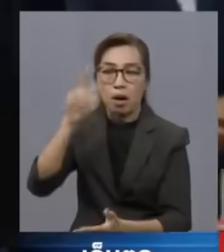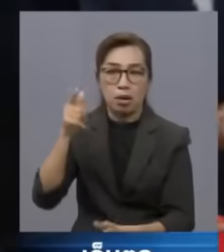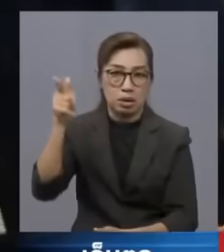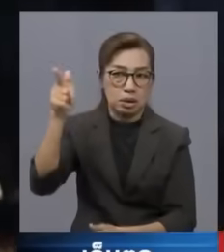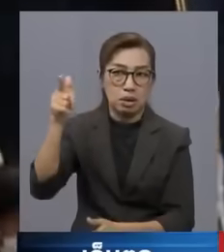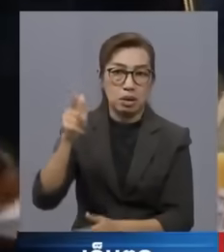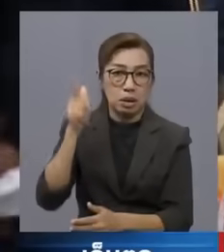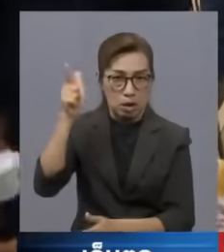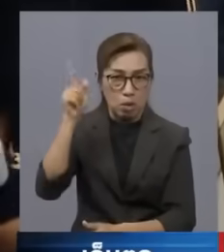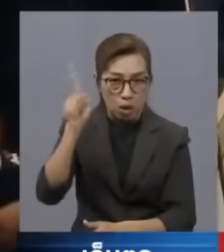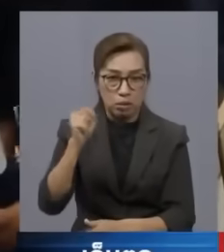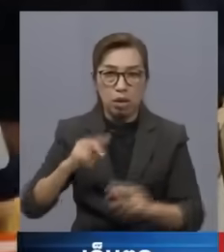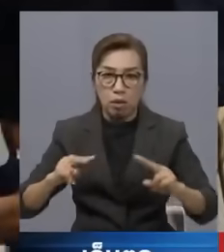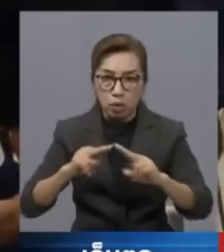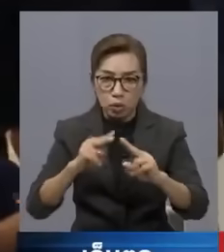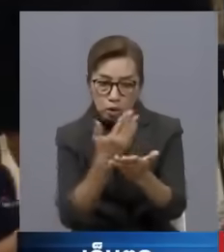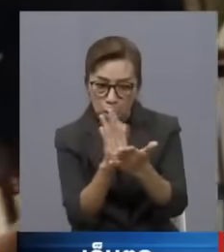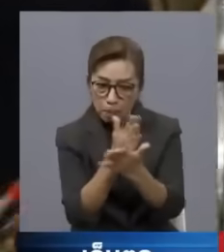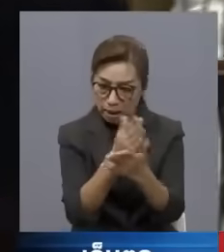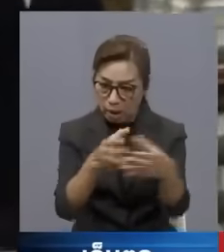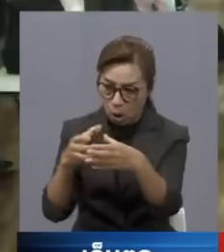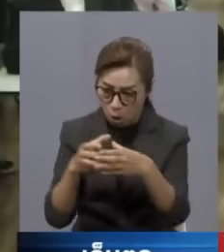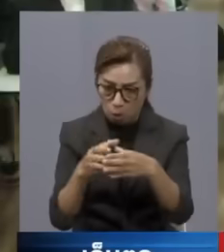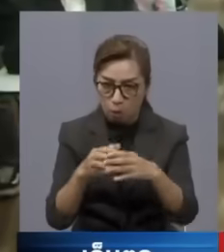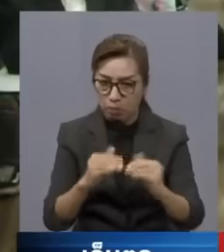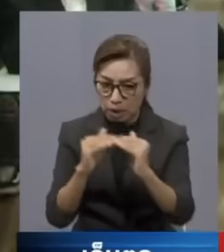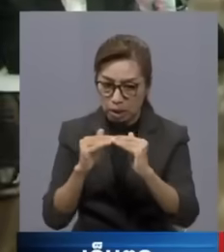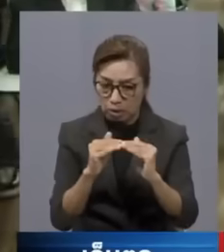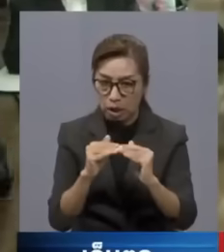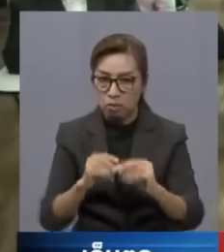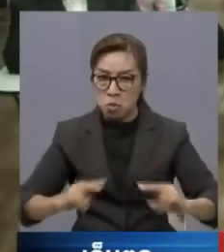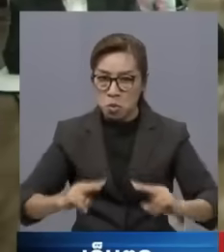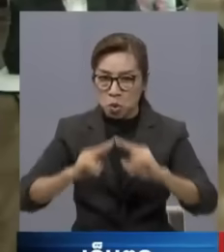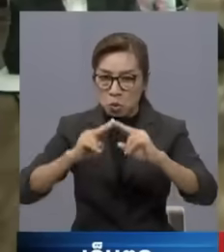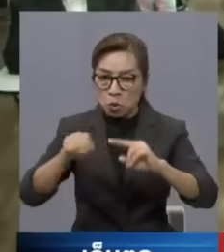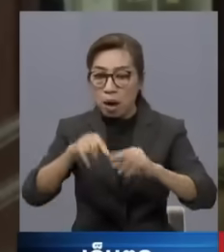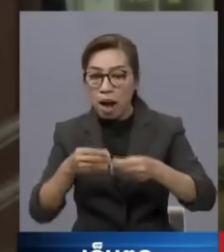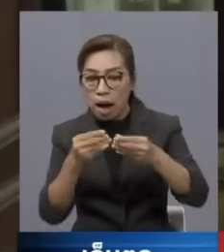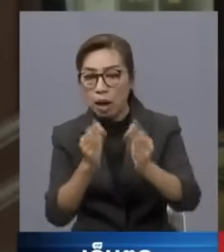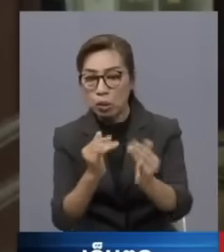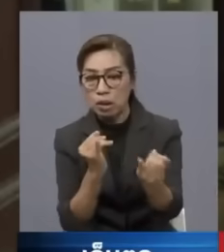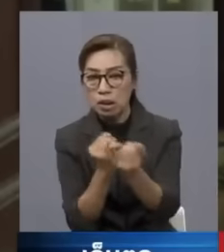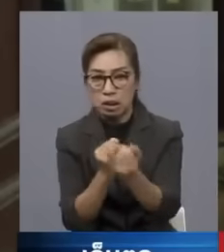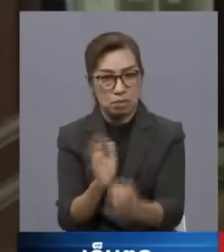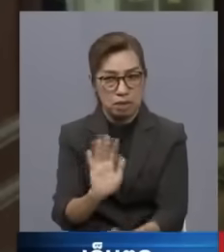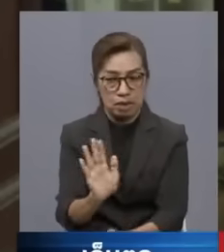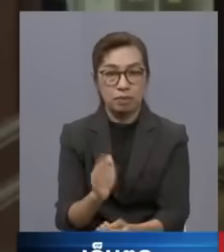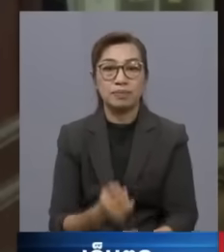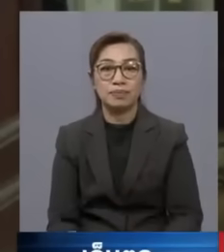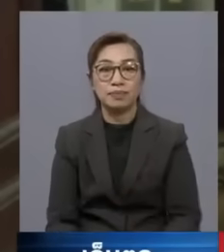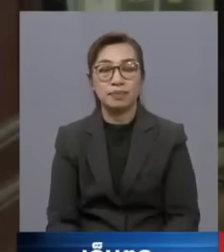กระจายเก้าอี้ให้แต่ละกลุ่มอย่างยุติธรรมด้วยนะไม่เก็บเก้าอี้เอาไว้ตอบแทนแค่คนสนิทของตัวเองเท่านั้น